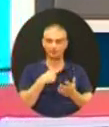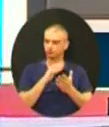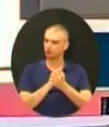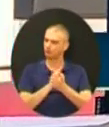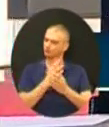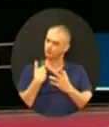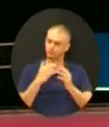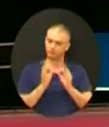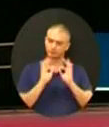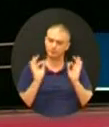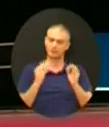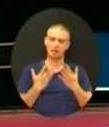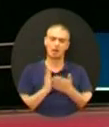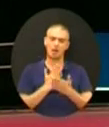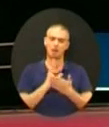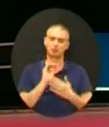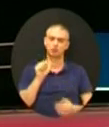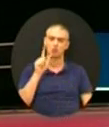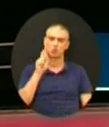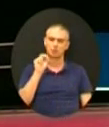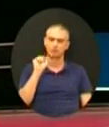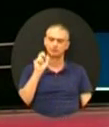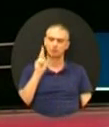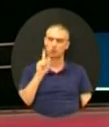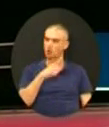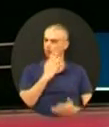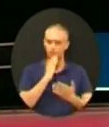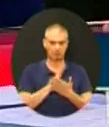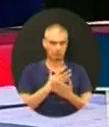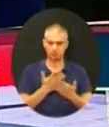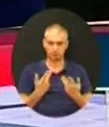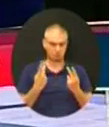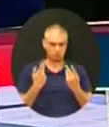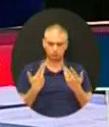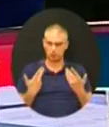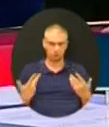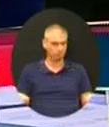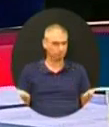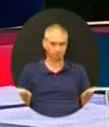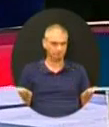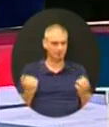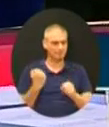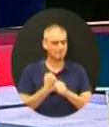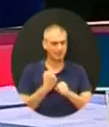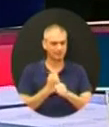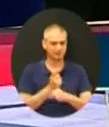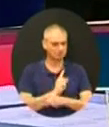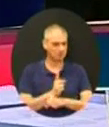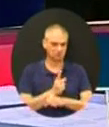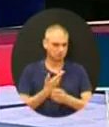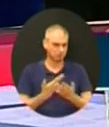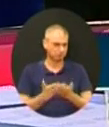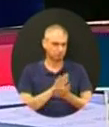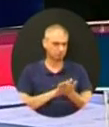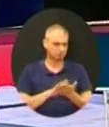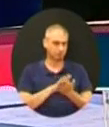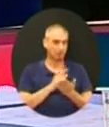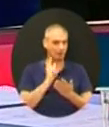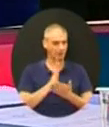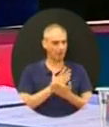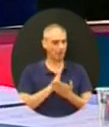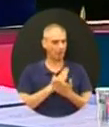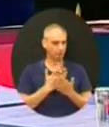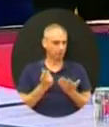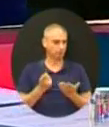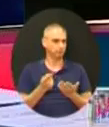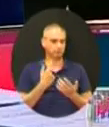אז בואי נפתח עם ההחלטה של אונסקו. בעצם החלטה שאין לה משמעות מעשית, מיידית, אבל החלטה היא